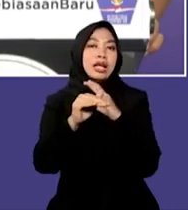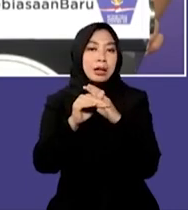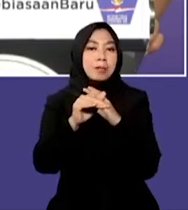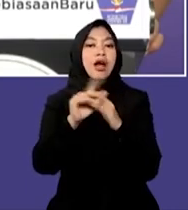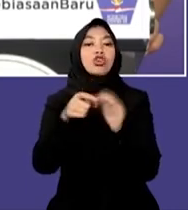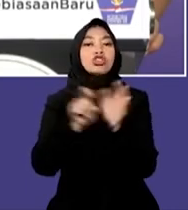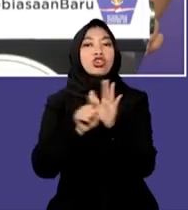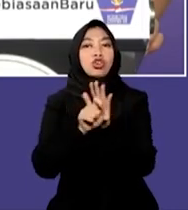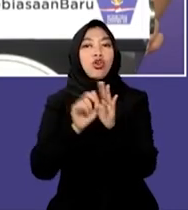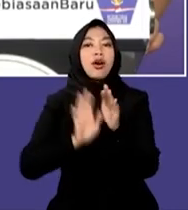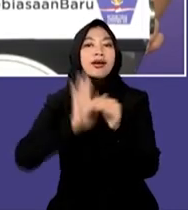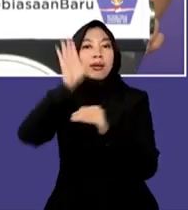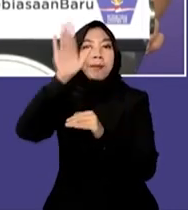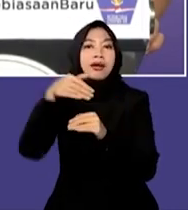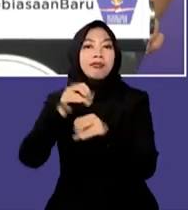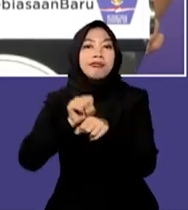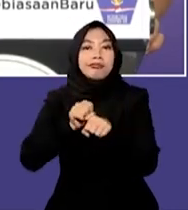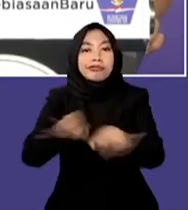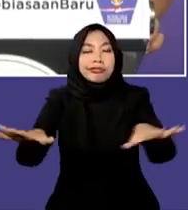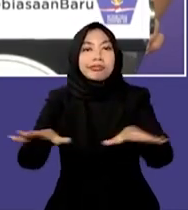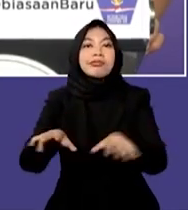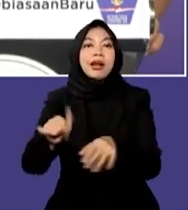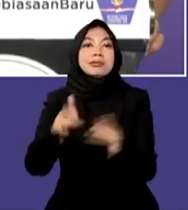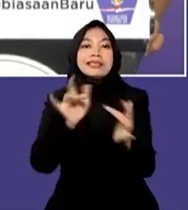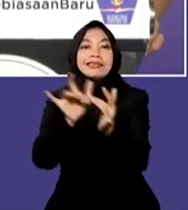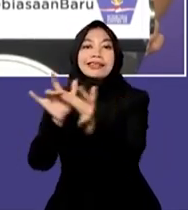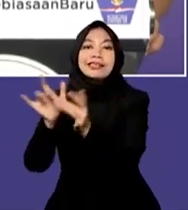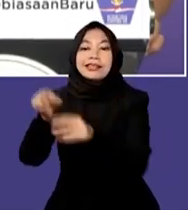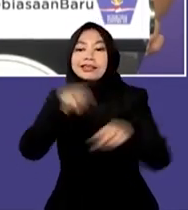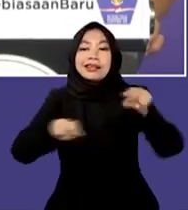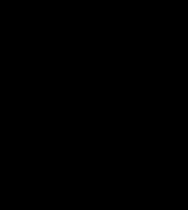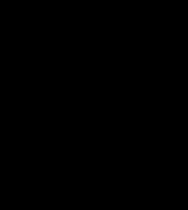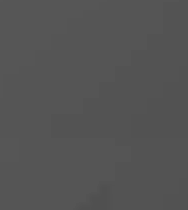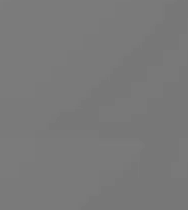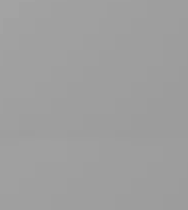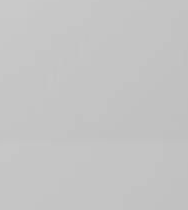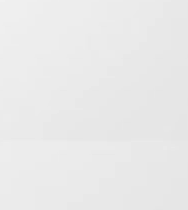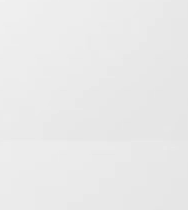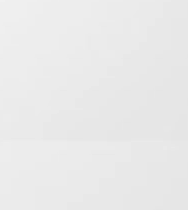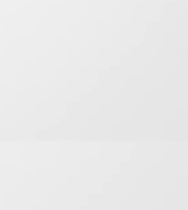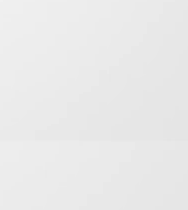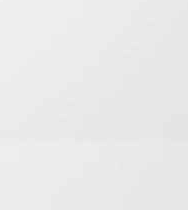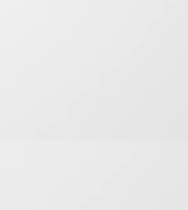apabila terjadi sesuatu bisa dilakukan rising dengan baik